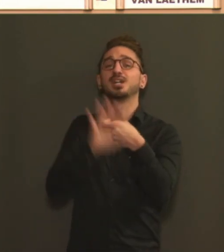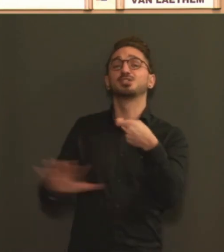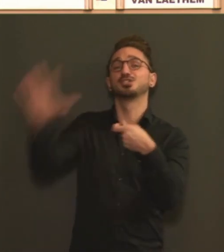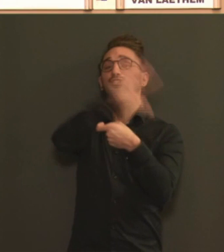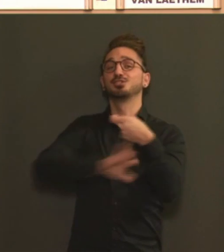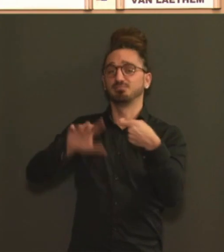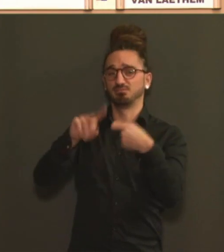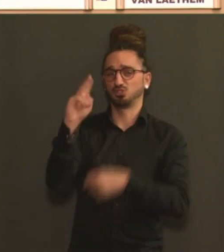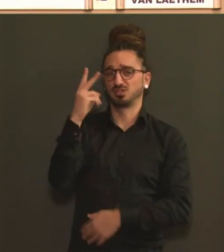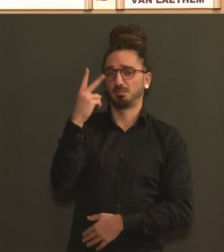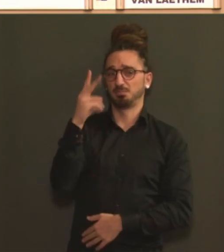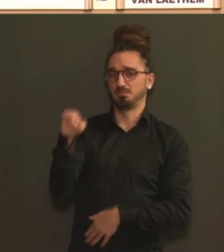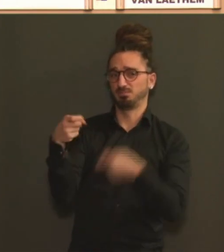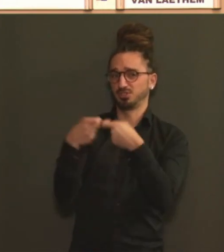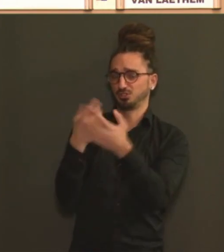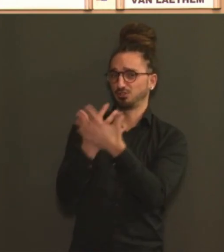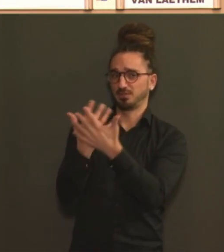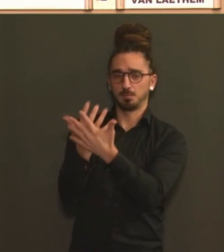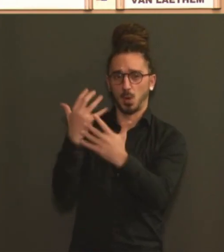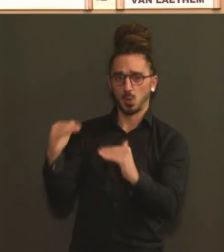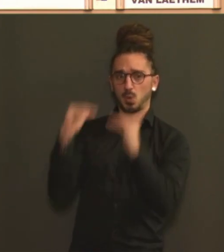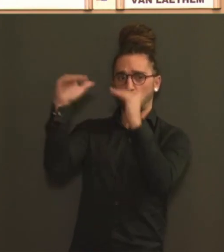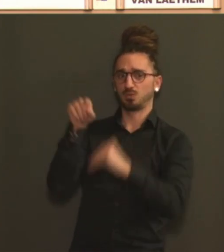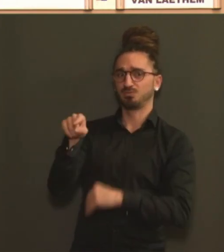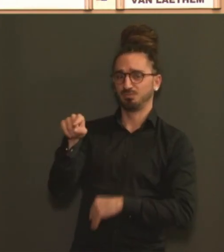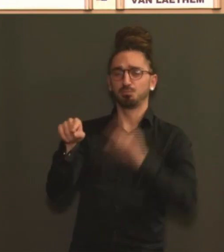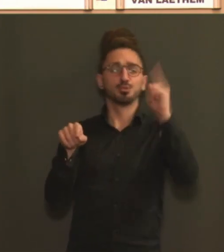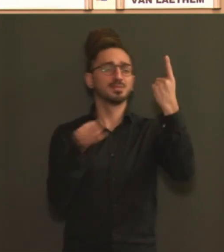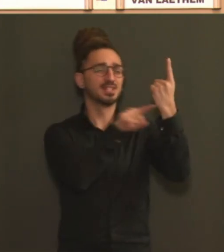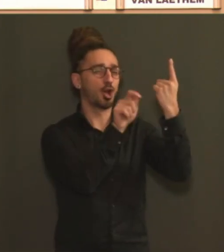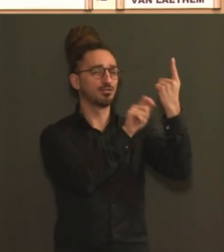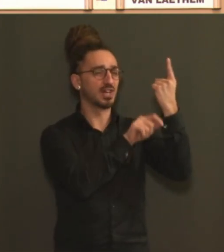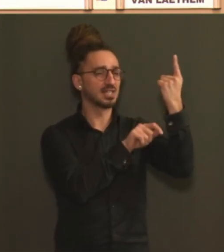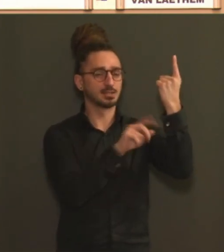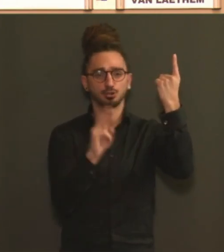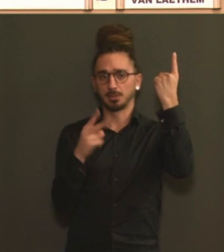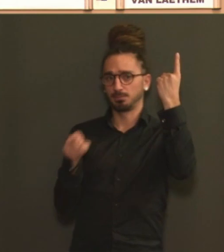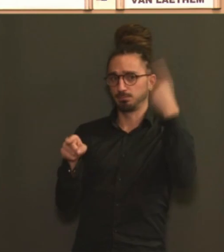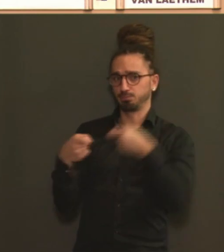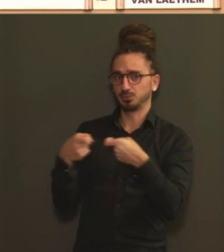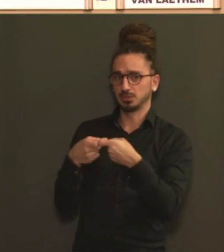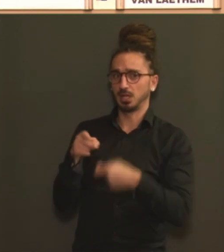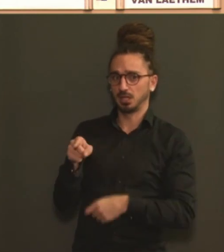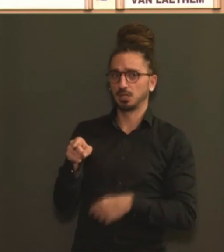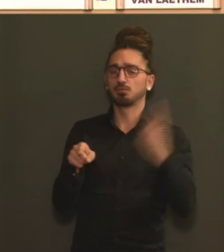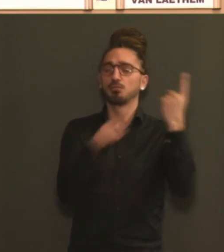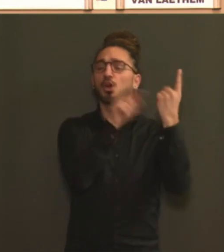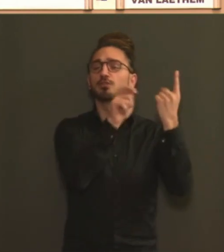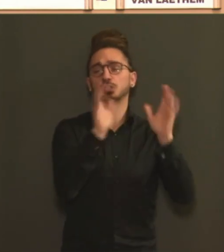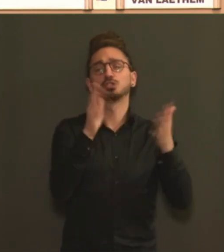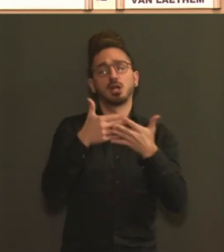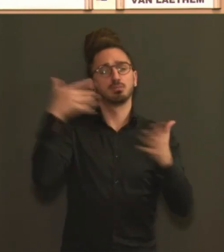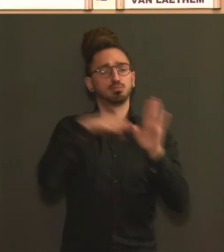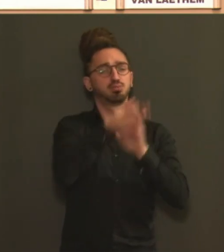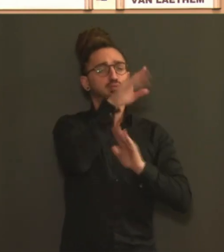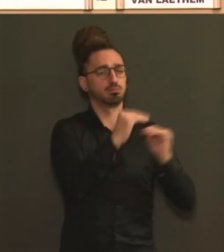cas après la province d'Anvers qui tient la tête depuis un certain temps. Si on s'intéresse aux